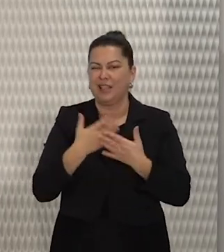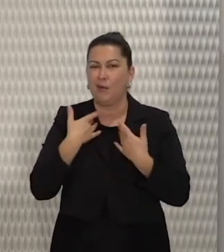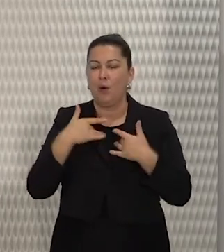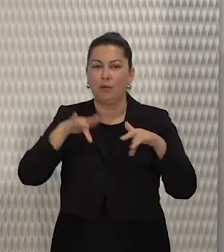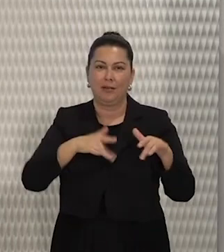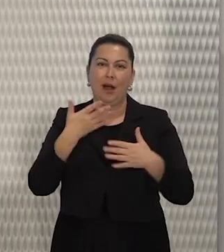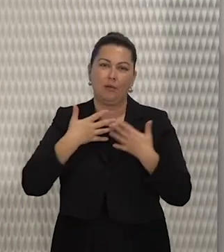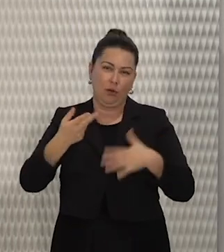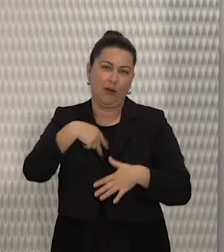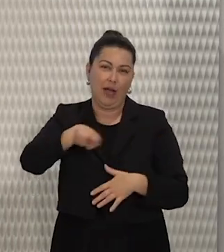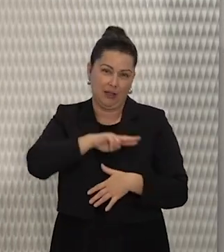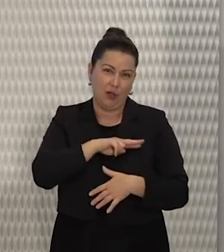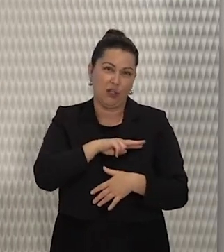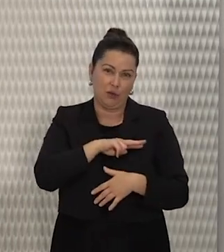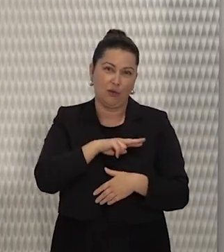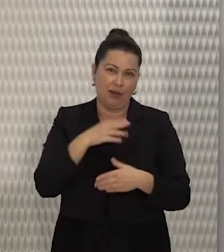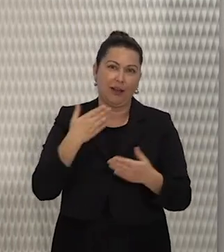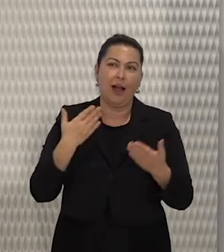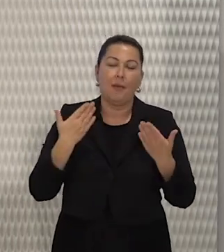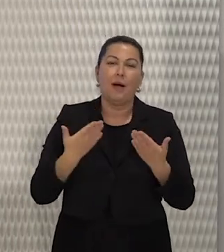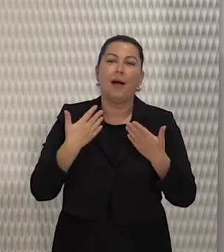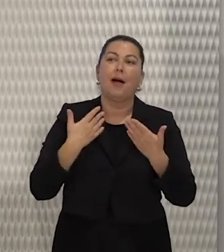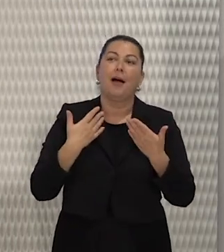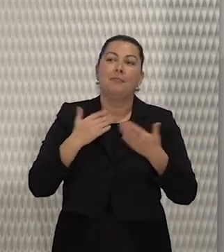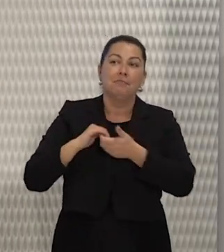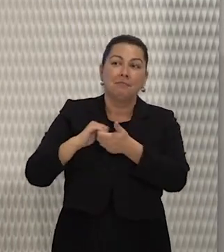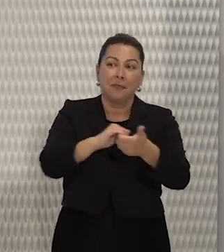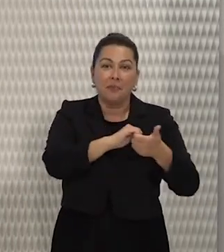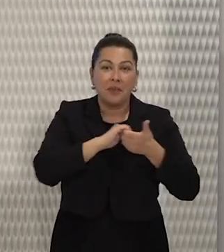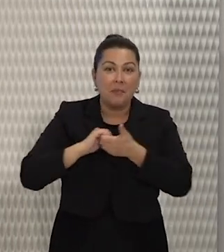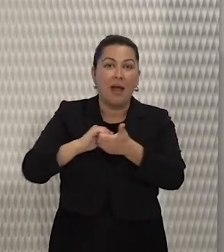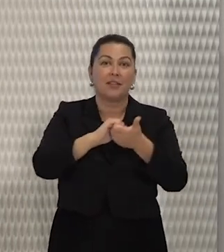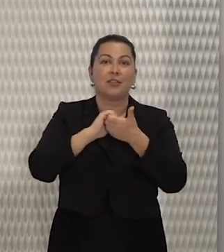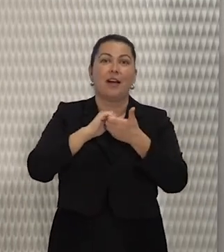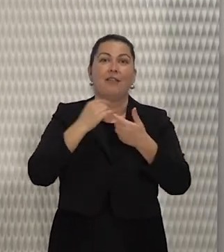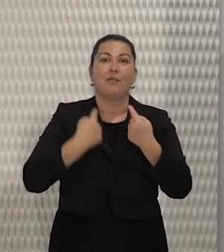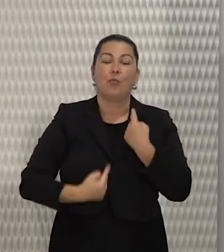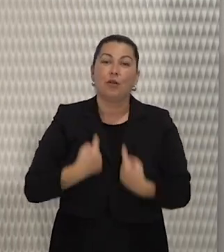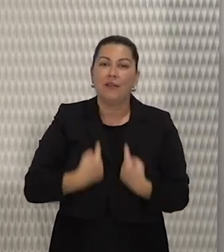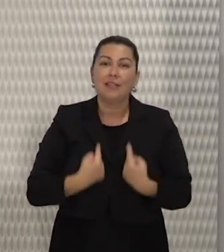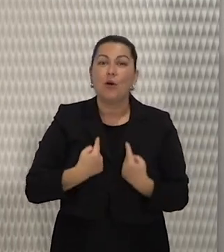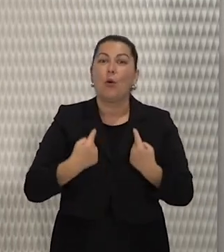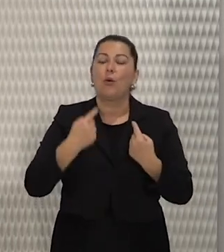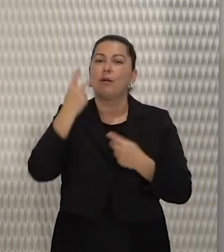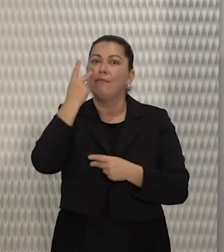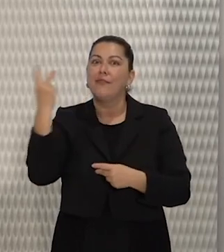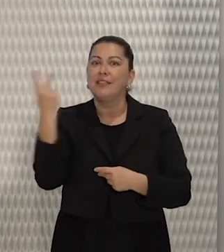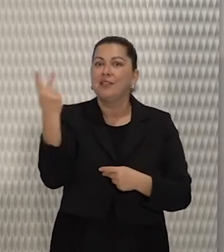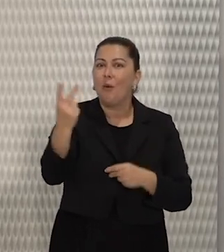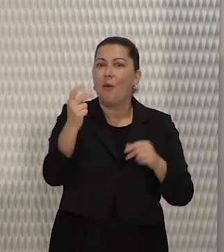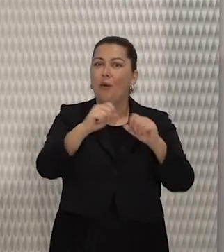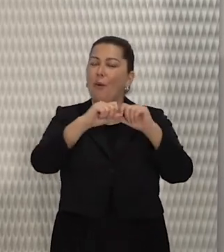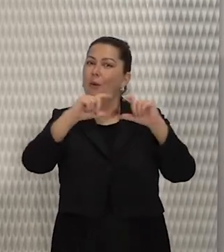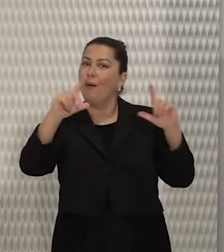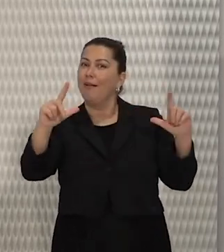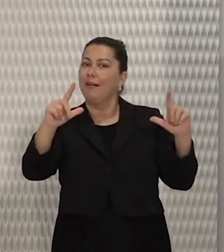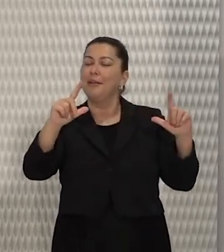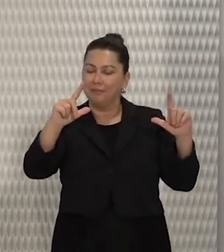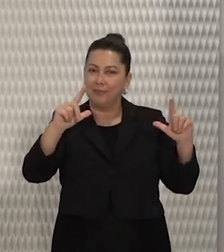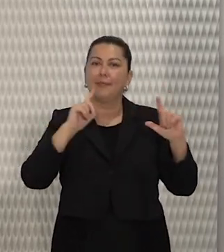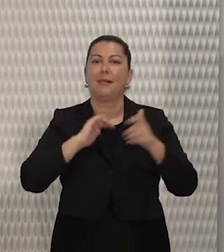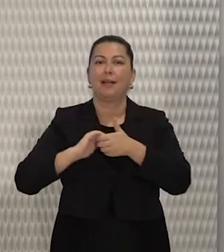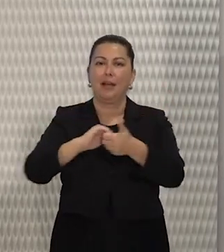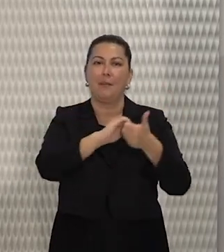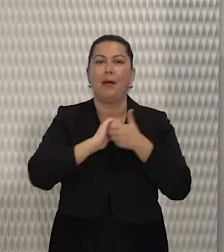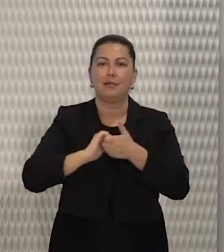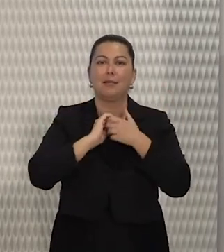Verantwortung. Aber mit Gemeinschaftssinn und Motivation und Visionen können wir das alle gemeinsam, glaube ich,